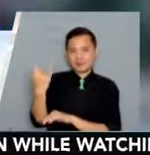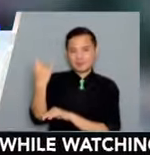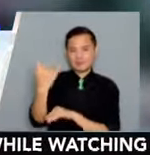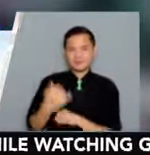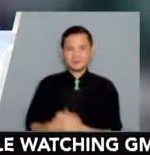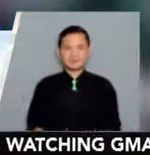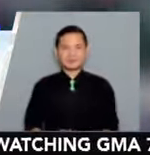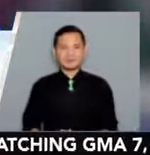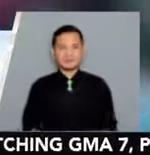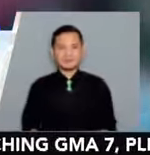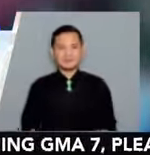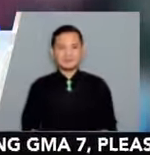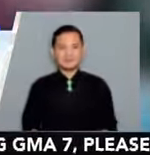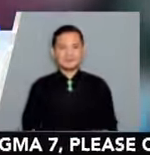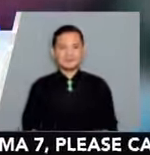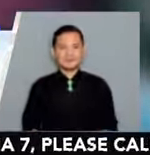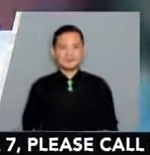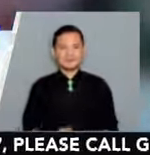Cute, ha?